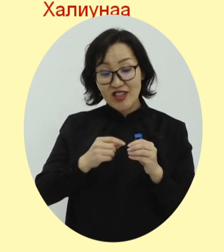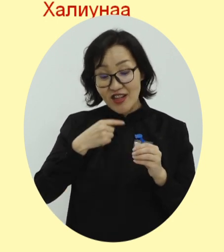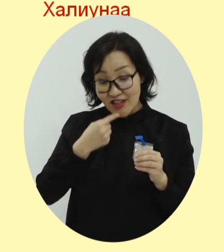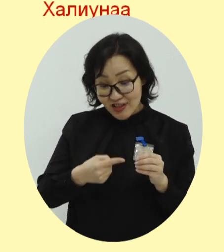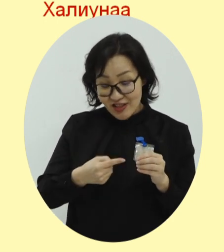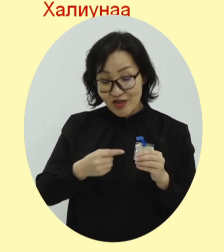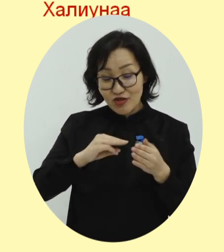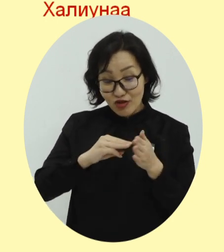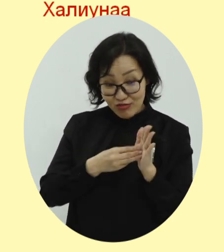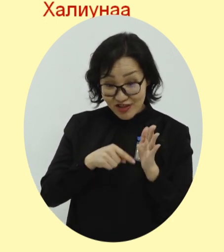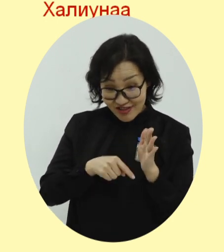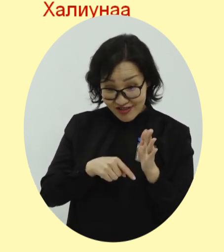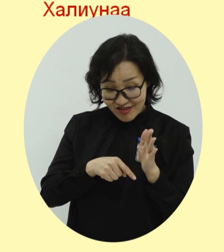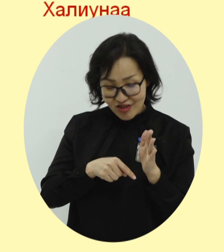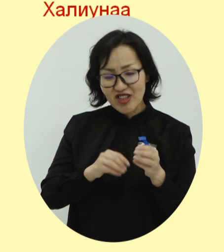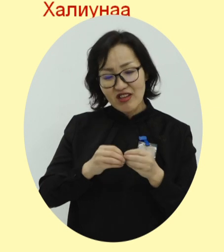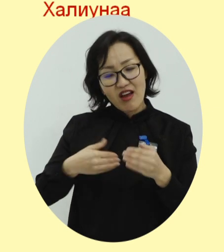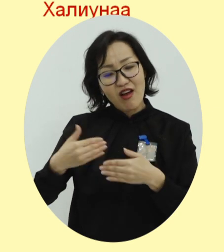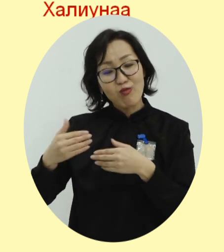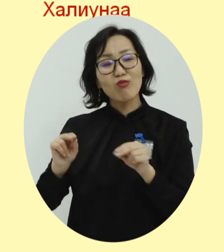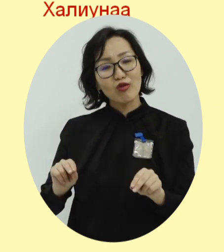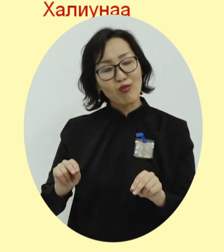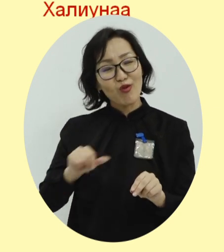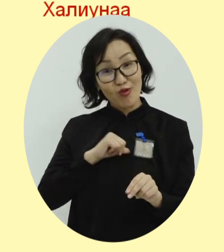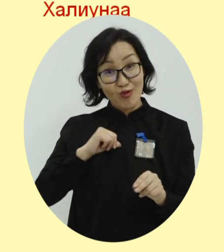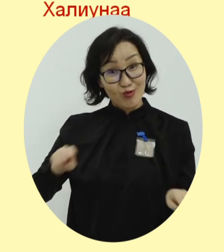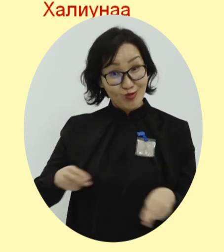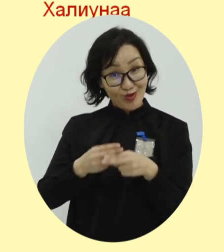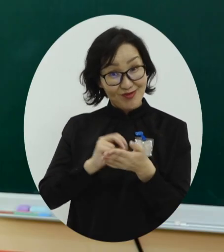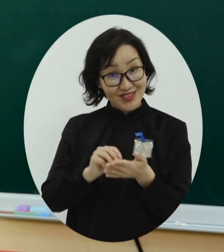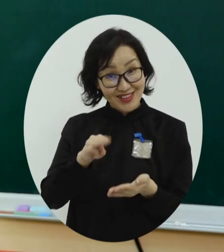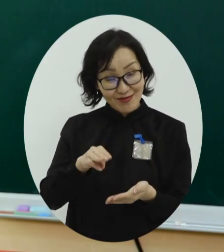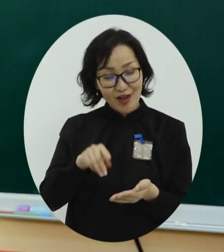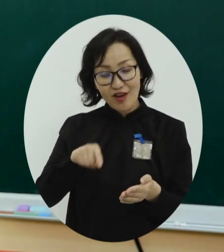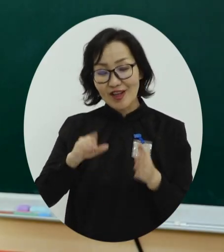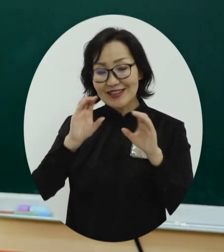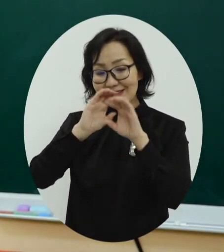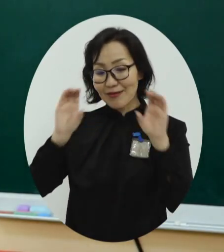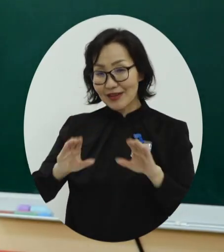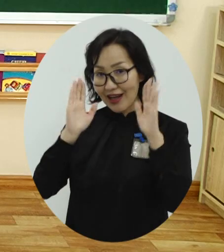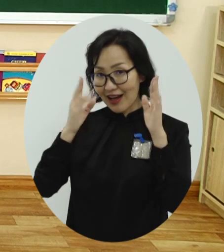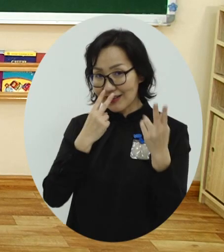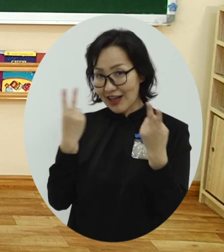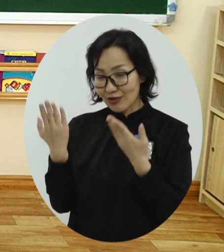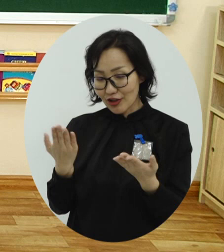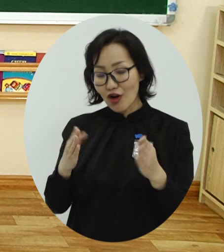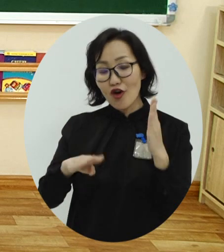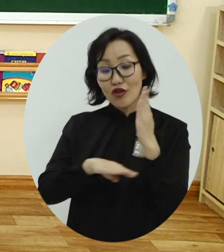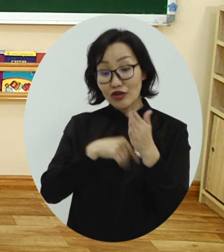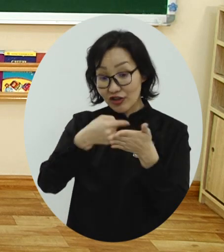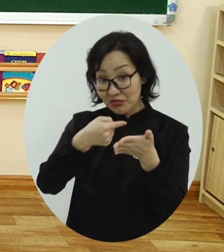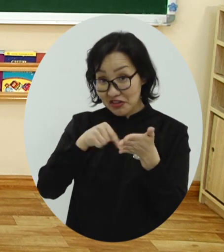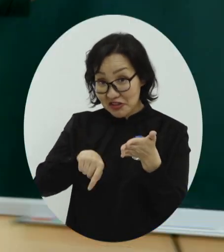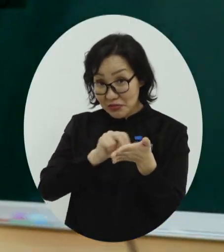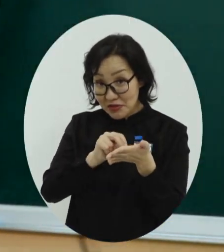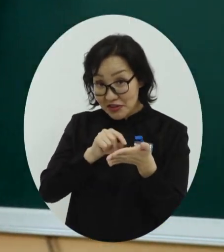байхтал болох юм байна гэж дүгнсэн байна, тийм үү? За, одоо тэгвэл самбарт анхаарлаа хандуулаарай. Өдрийн тэмдэглэлийг